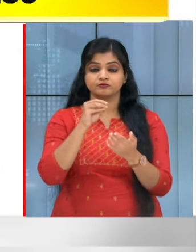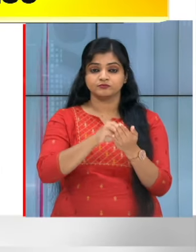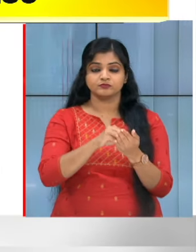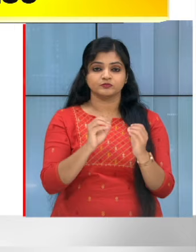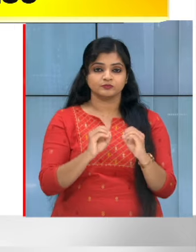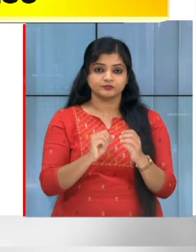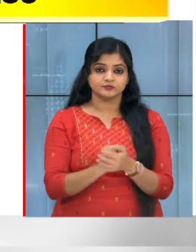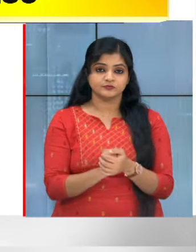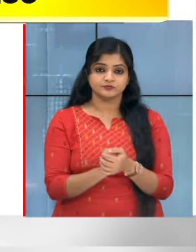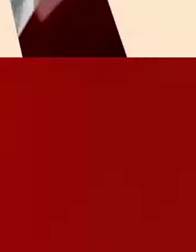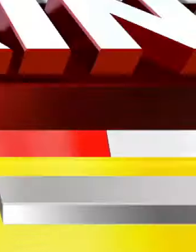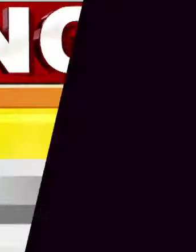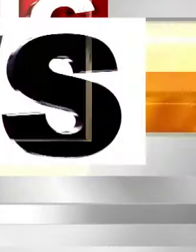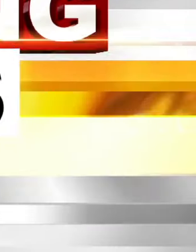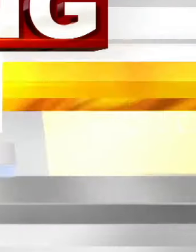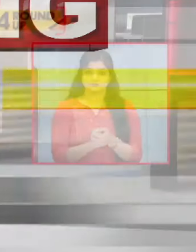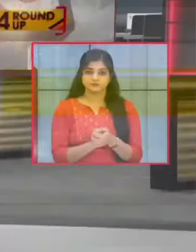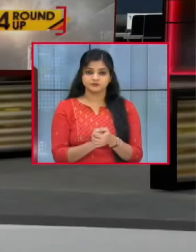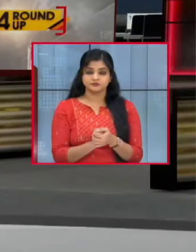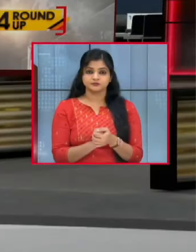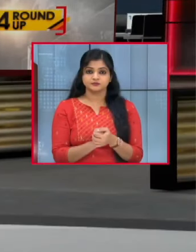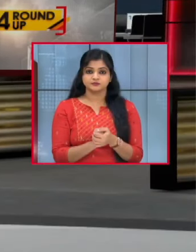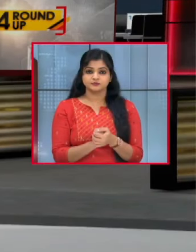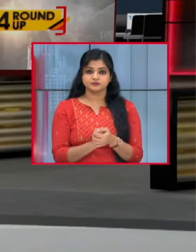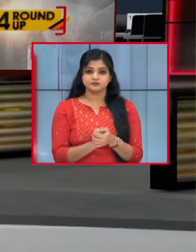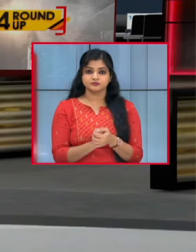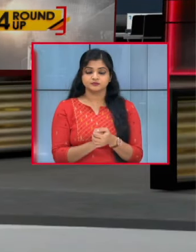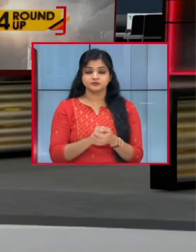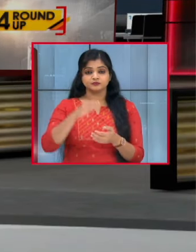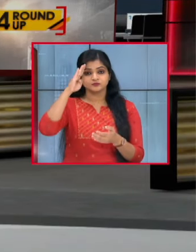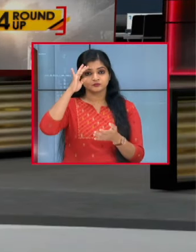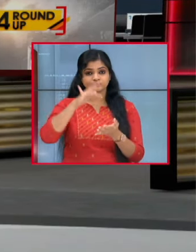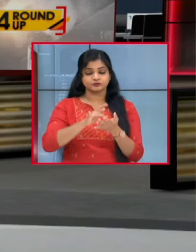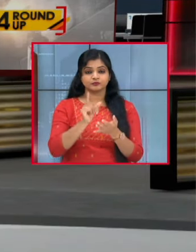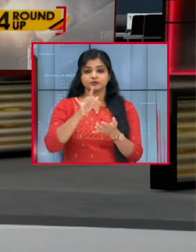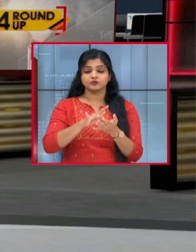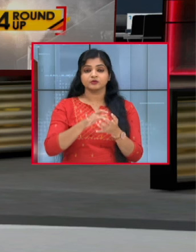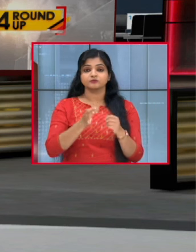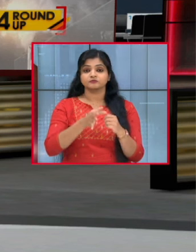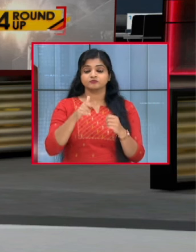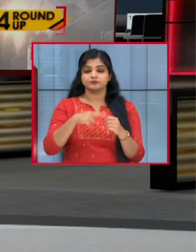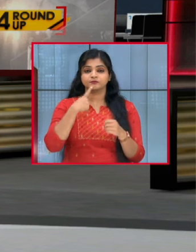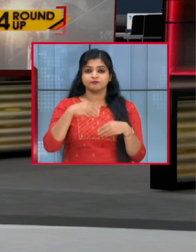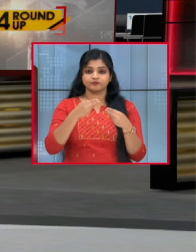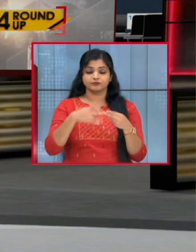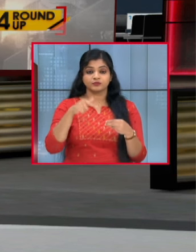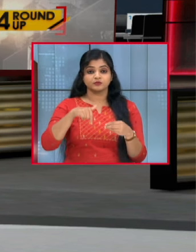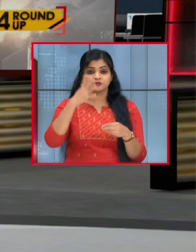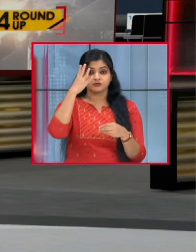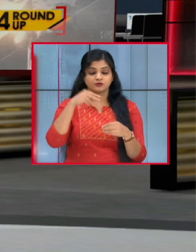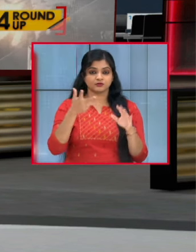ശരി, ശ്യാംകുമാറാണ് പത്തനംതിട്ടയിൽ നിന്ന് വിവരങ്ങൾ നൽകിയത്. തൃശൂർ ഉത്രാളിക്കാവിൽ വെടിക്കെട്ടിന് അനുമതി. ഇന്ന് രാത്രി 8-ന്